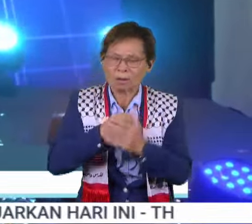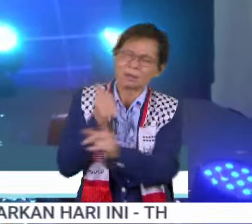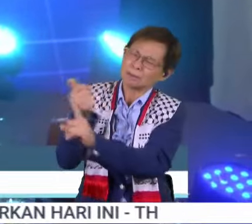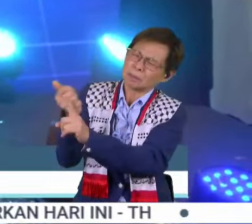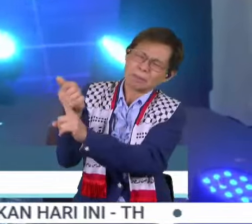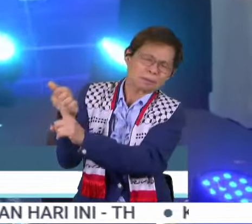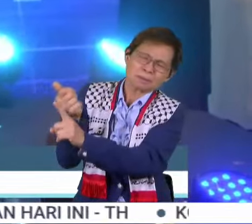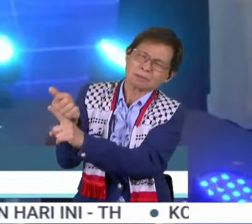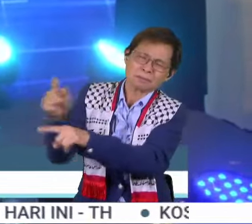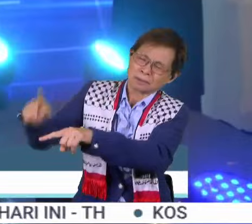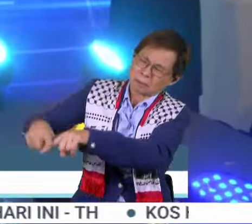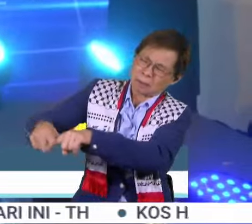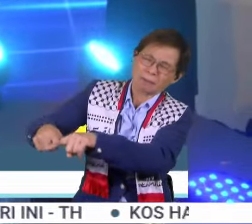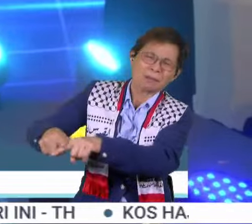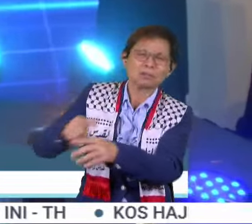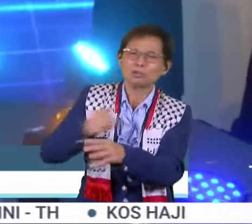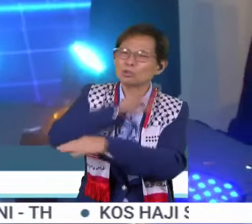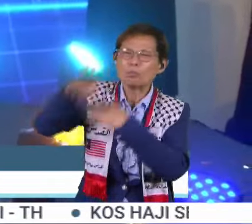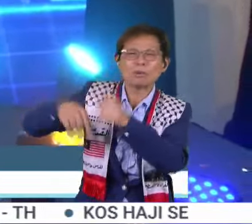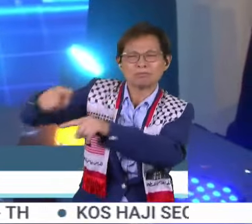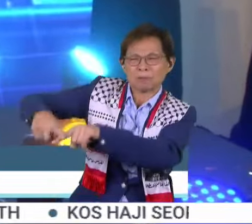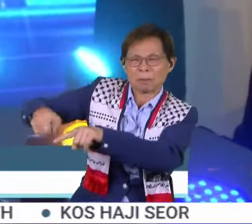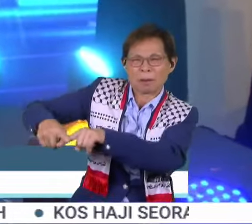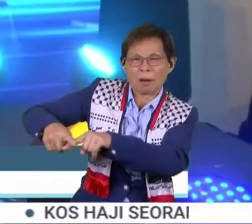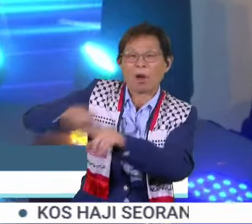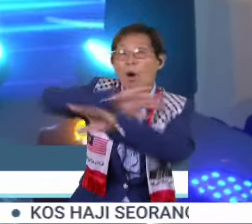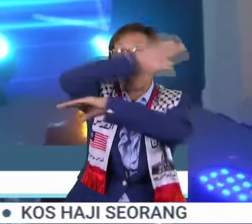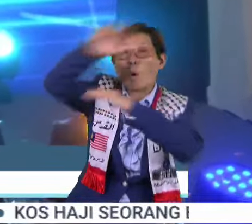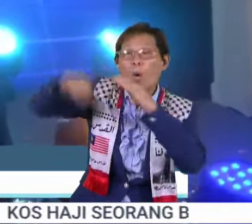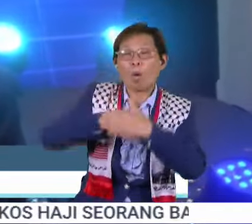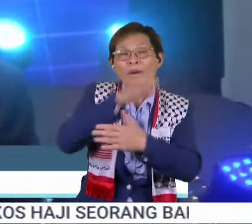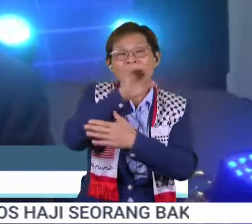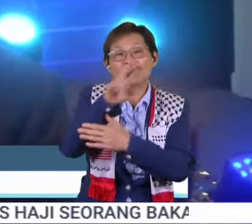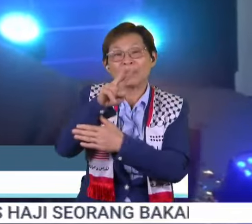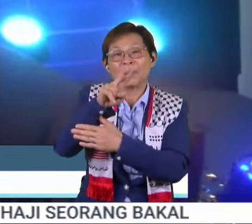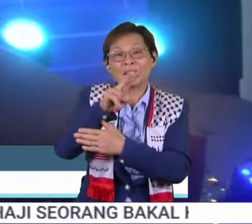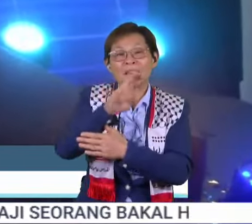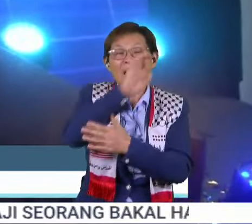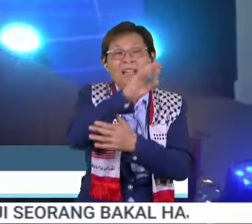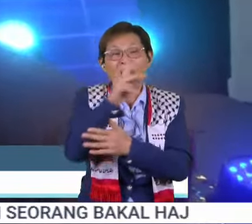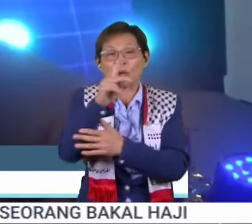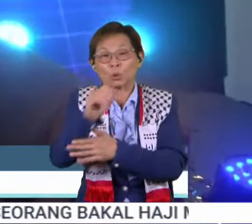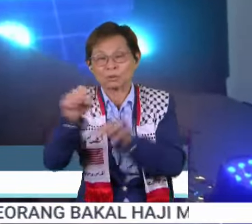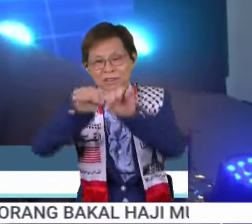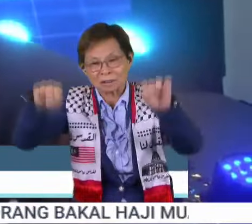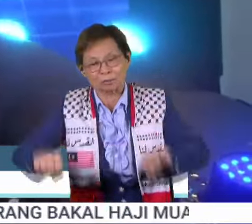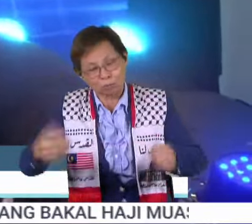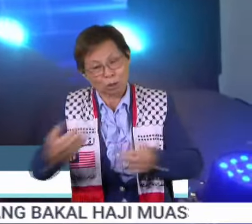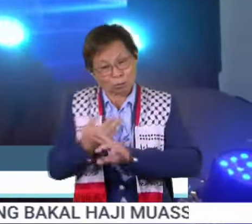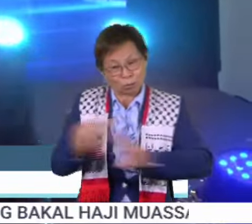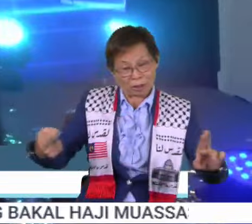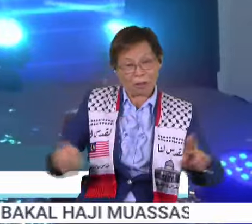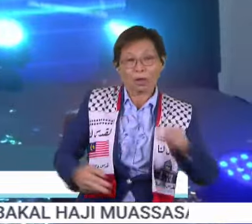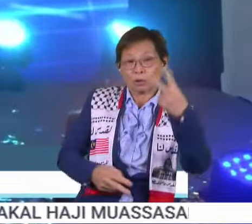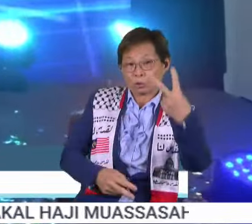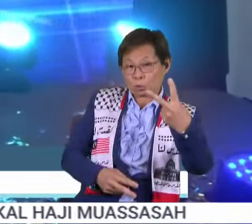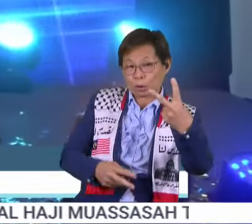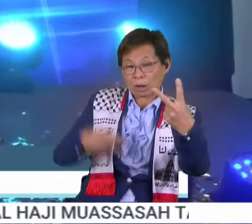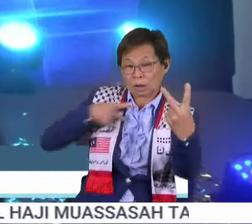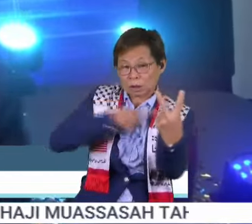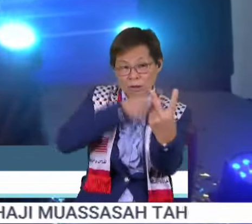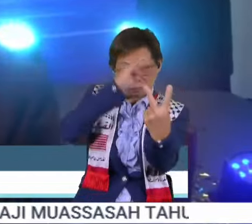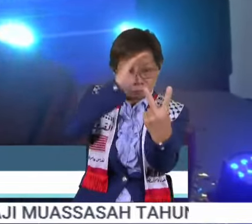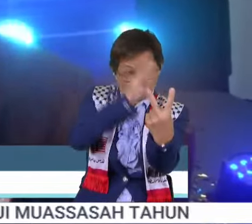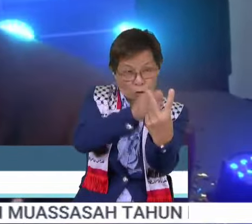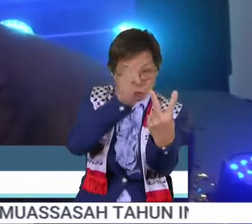terpulang kepada memastikan the whole EV ecosystem tu sudah sedia jugalah. Kerana dua benda yang kita perlu